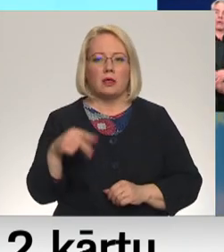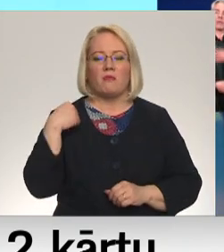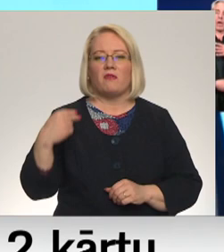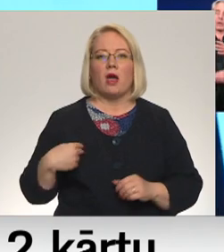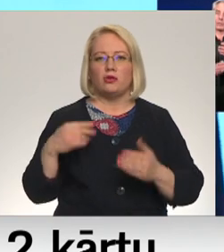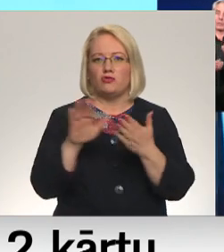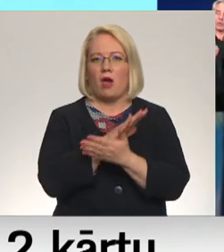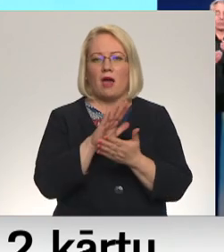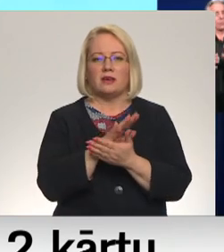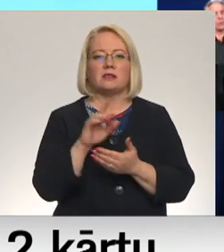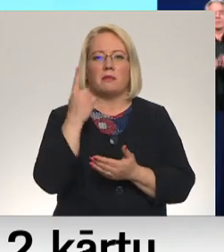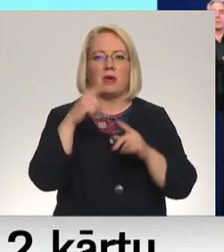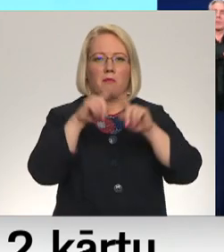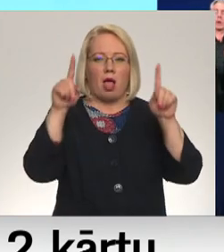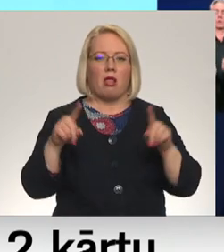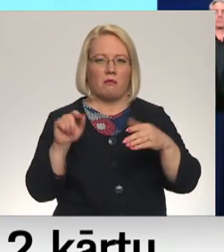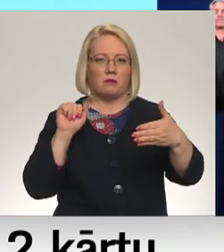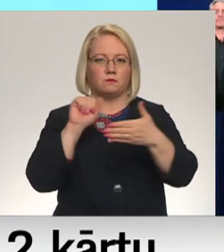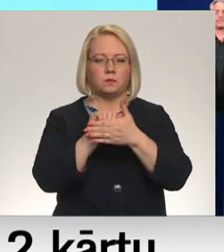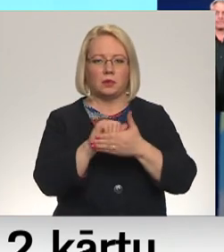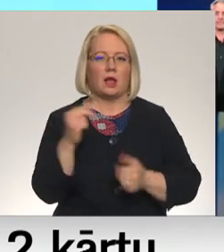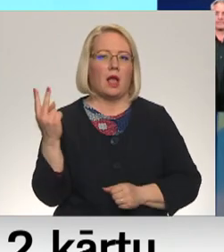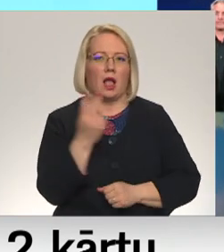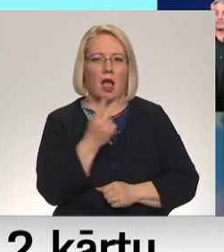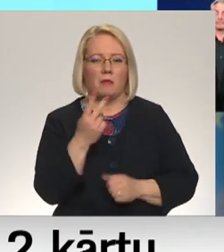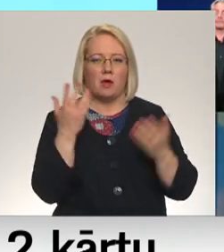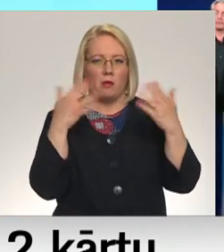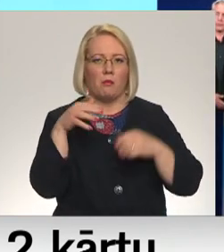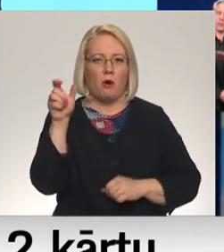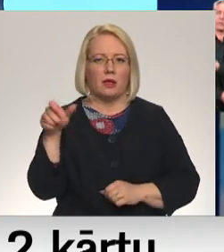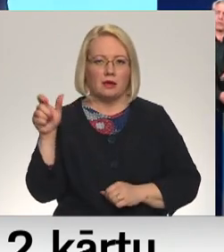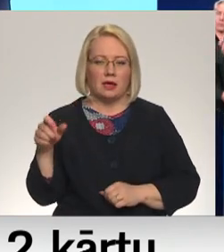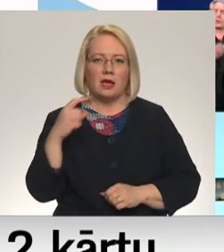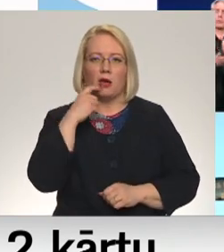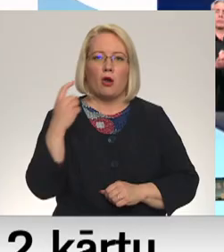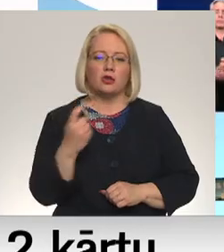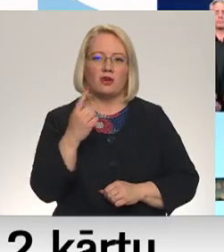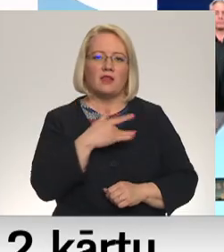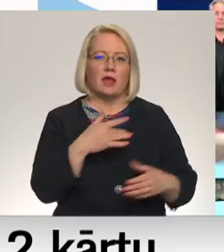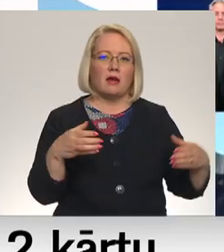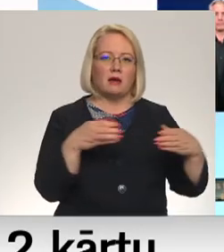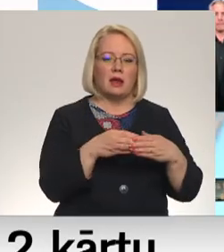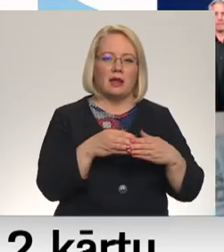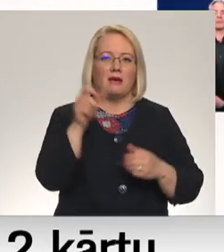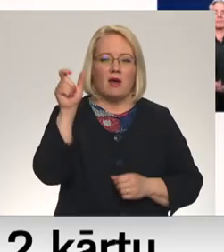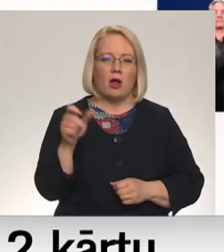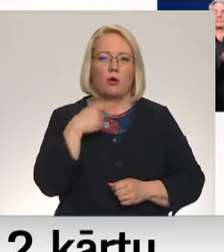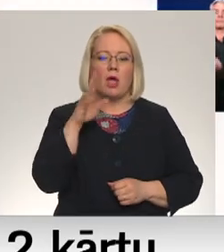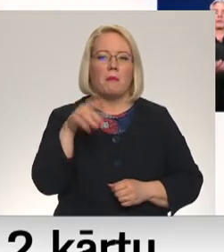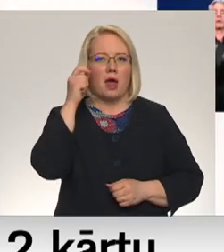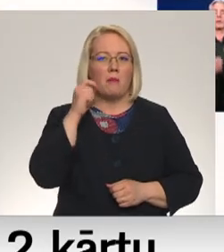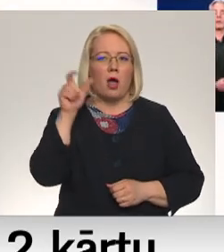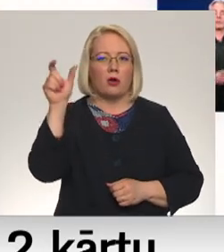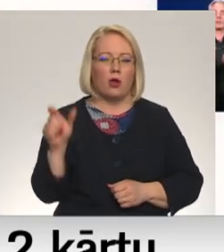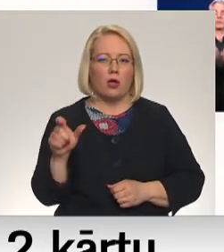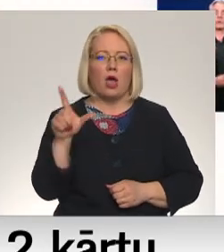avīžu pirmajās lapās, kā tu var iedomāties, ir šie abi politiķi. Konservatīvais Le Figaro runā par Macrona un Le